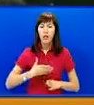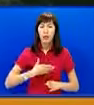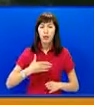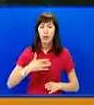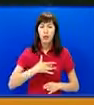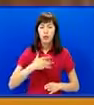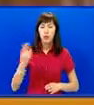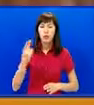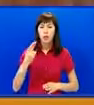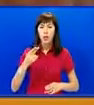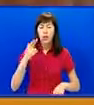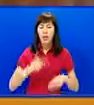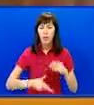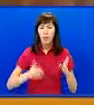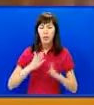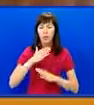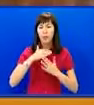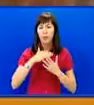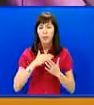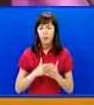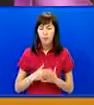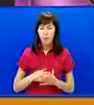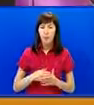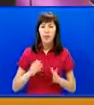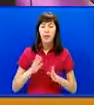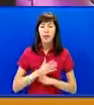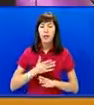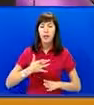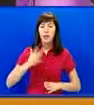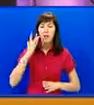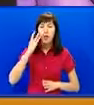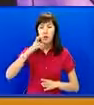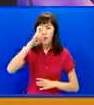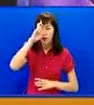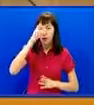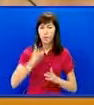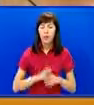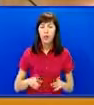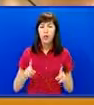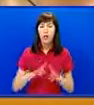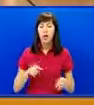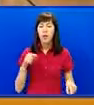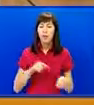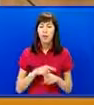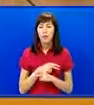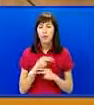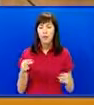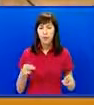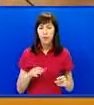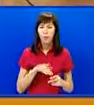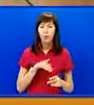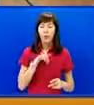Джуриги Астана». В завершении концертной программы прозвучала песня «Мангелик Ель». Наряду с этим особое впечатление произвели 600